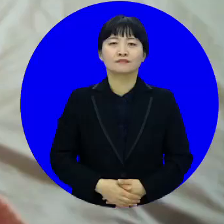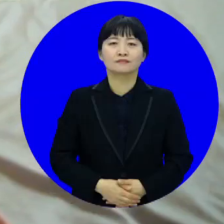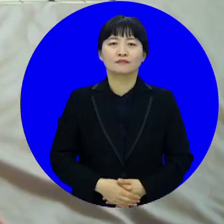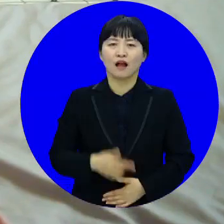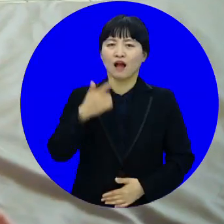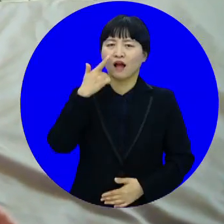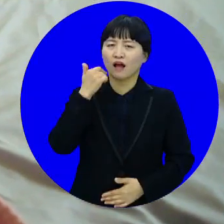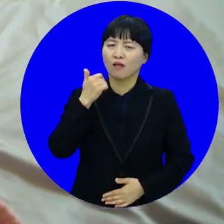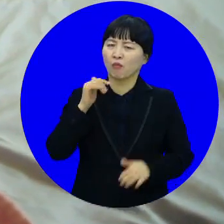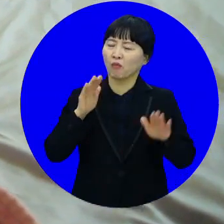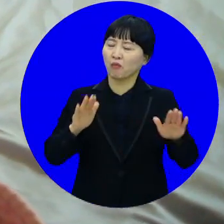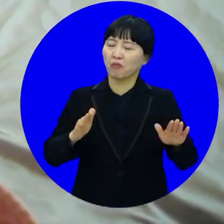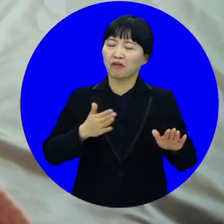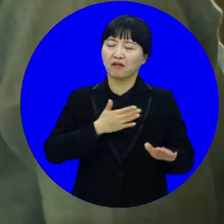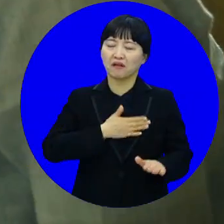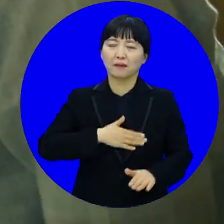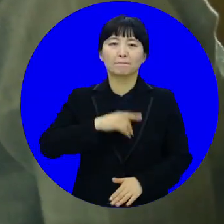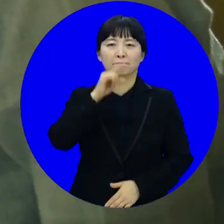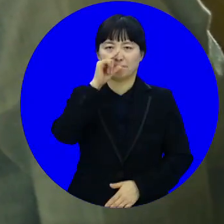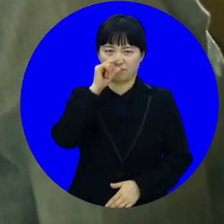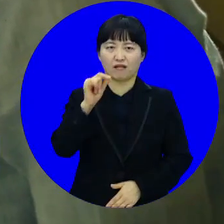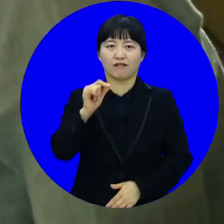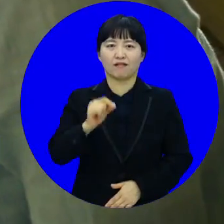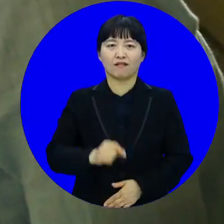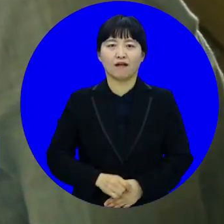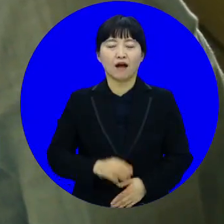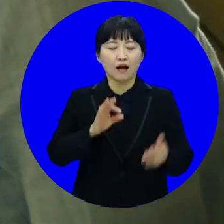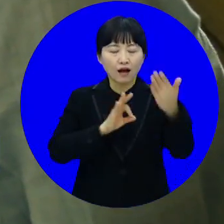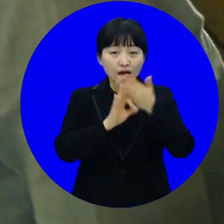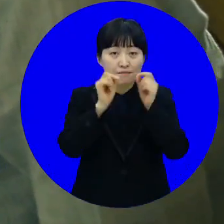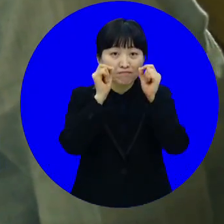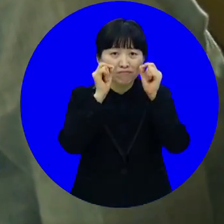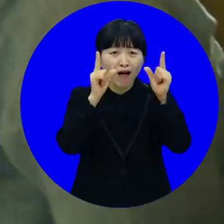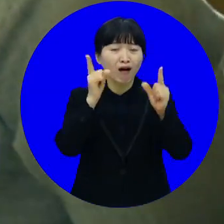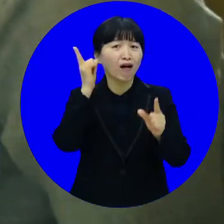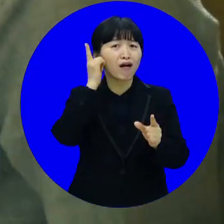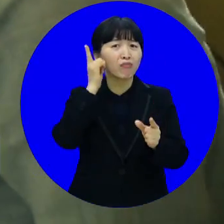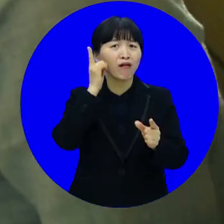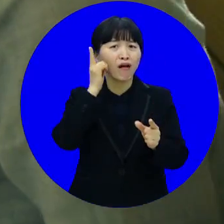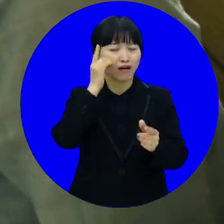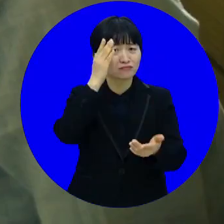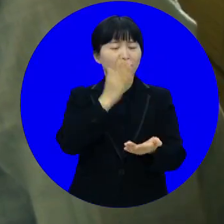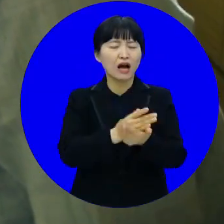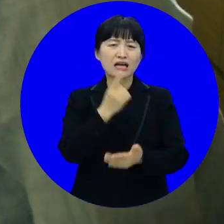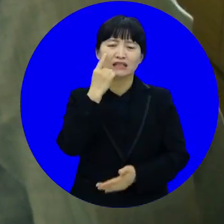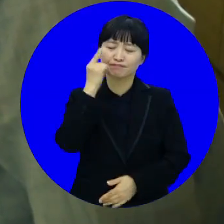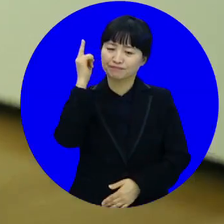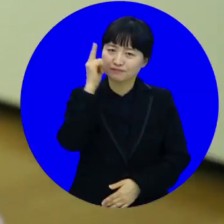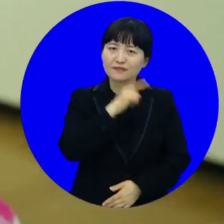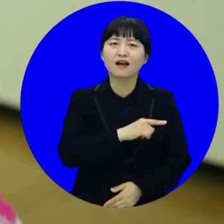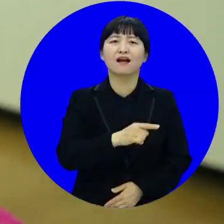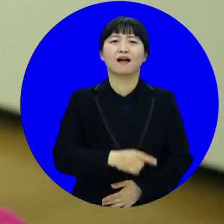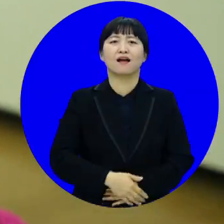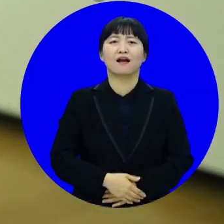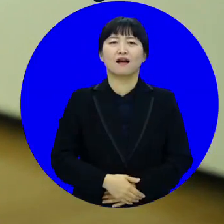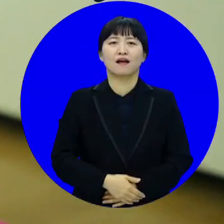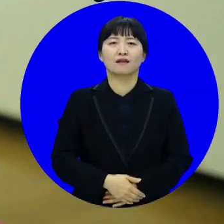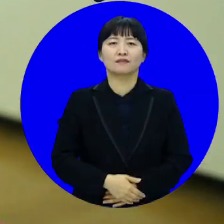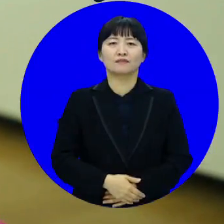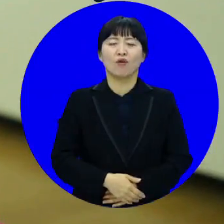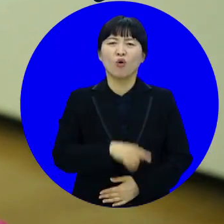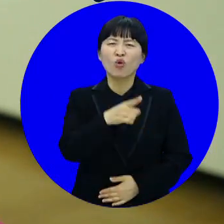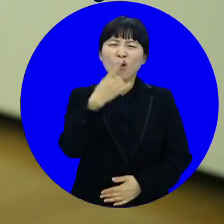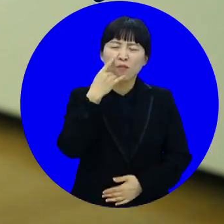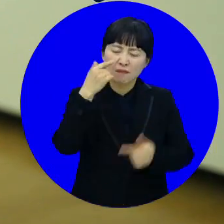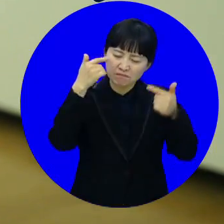아빠는 오늘따라 예민합니다. 이거 아침에 눈 뜨자마자 이렇게 핸드폰 하고 그러면 안 돼. 눈 나빠져서 안 돼. 네 엄마가 맨날 핸드폰